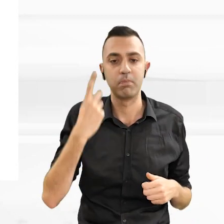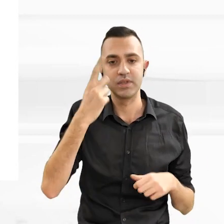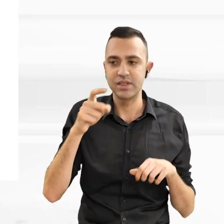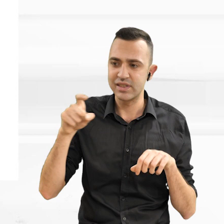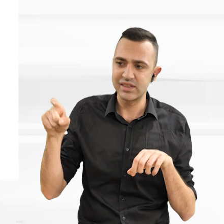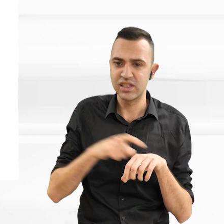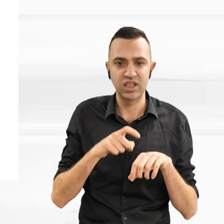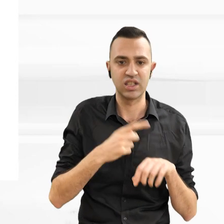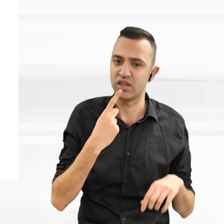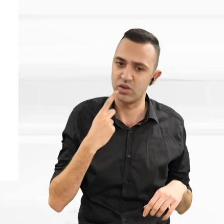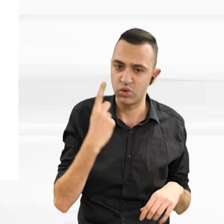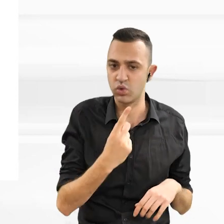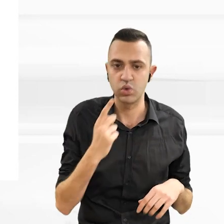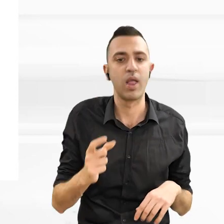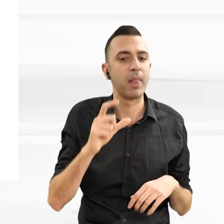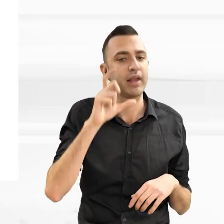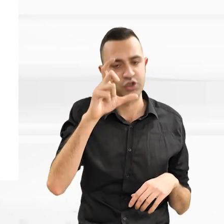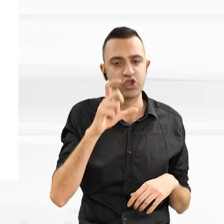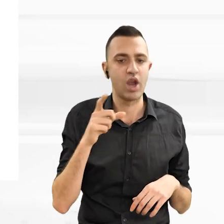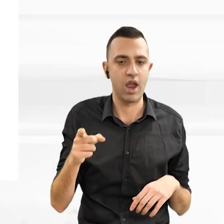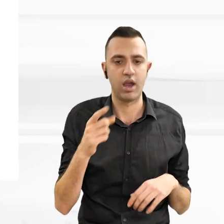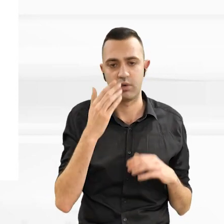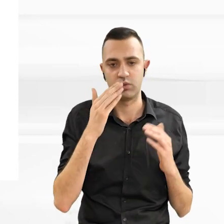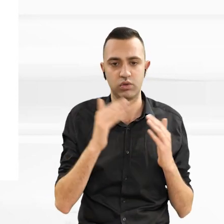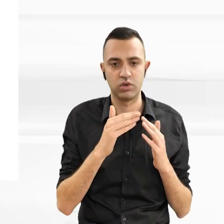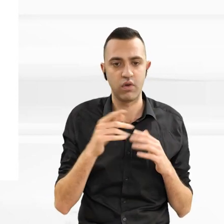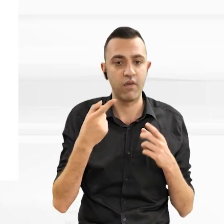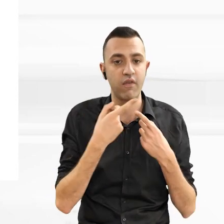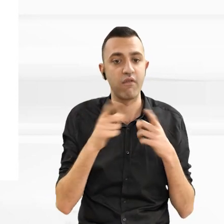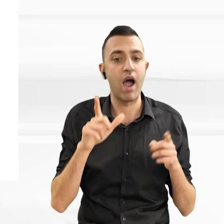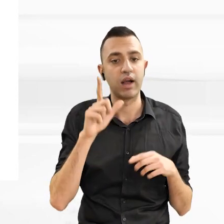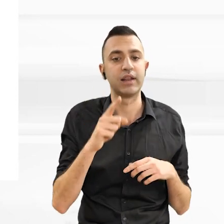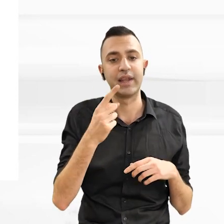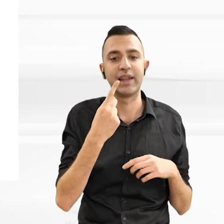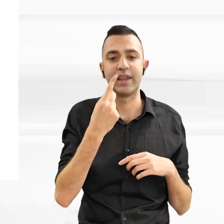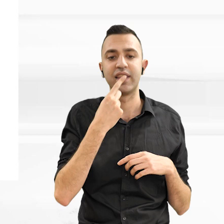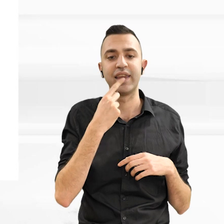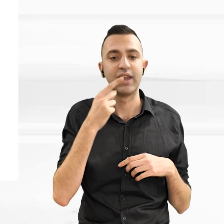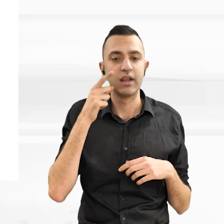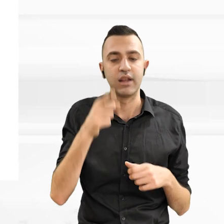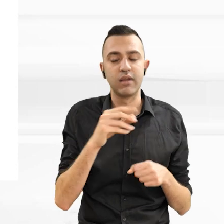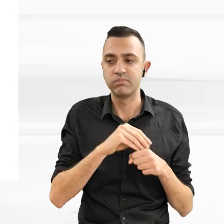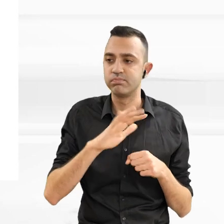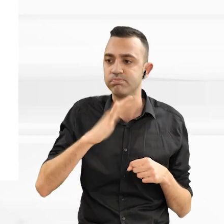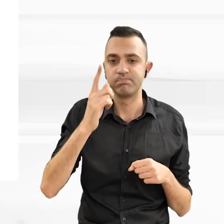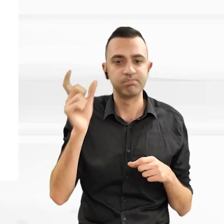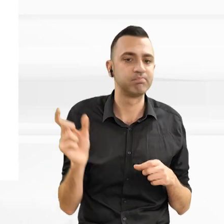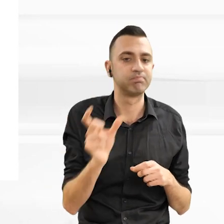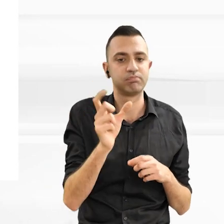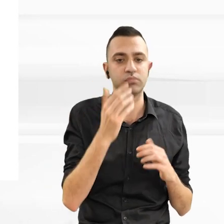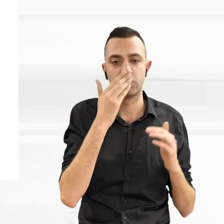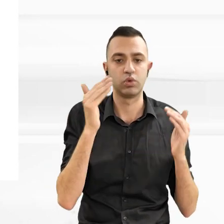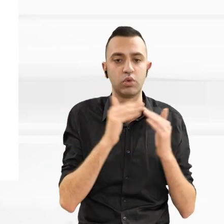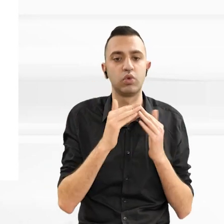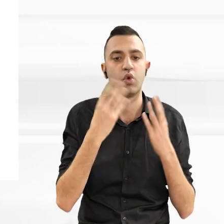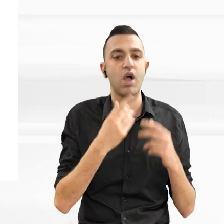Öfkeli demek istediklerinde C seçeneğinde diyebiliriz farklı dillerde duygularla ilgili söz kalıplarının içinde yer aldığını Evet